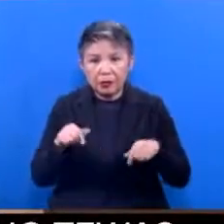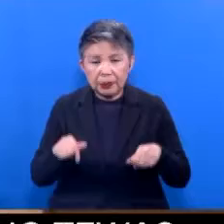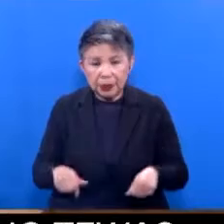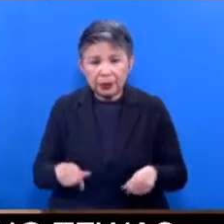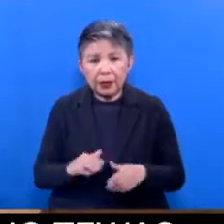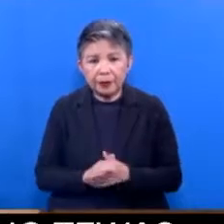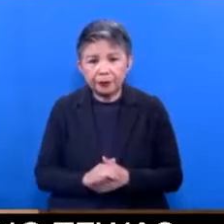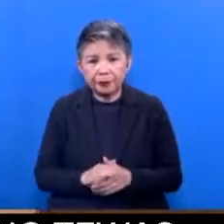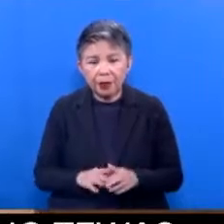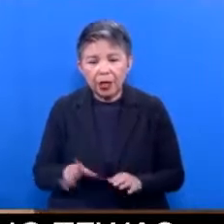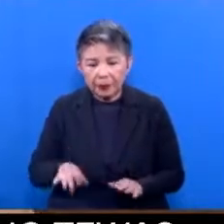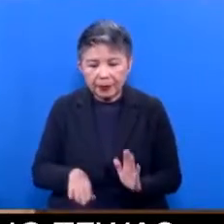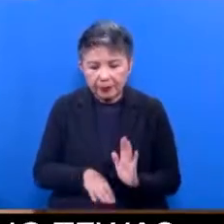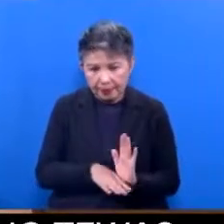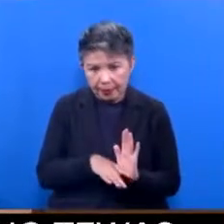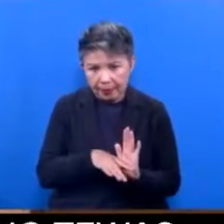Kalau musim hujan itu genangan ya.